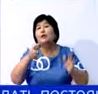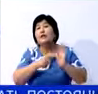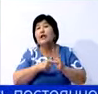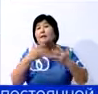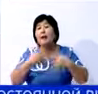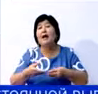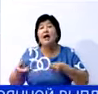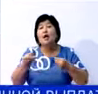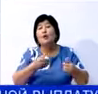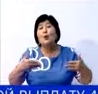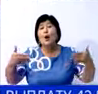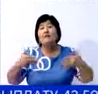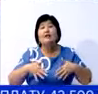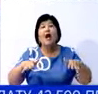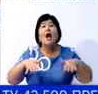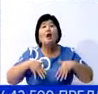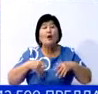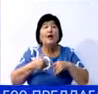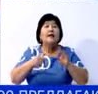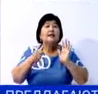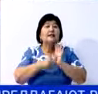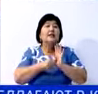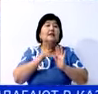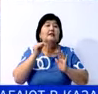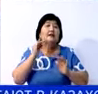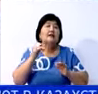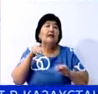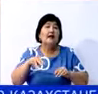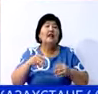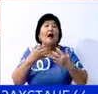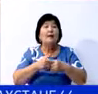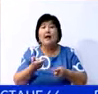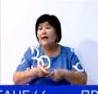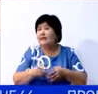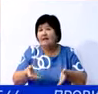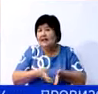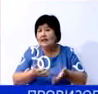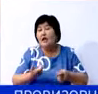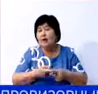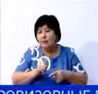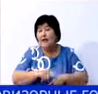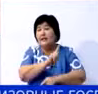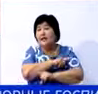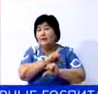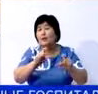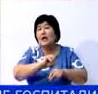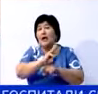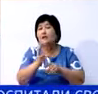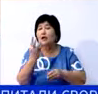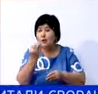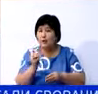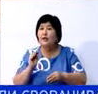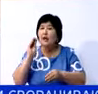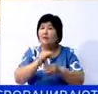аппаратов искусственной вентиляции легких, 6 ПТР-аппаратов. Но этого недостаточно, поэтому медучреждения оснащаются